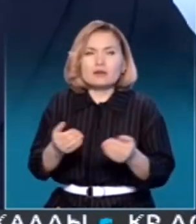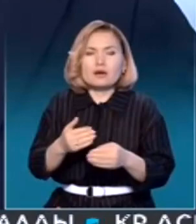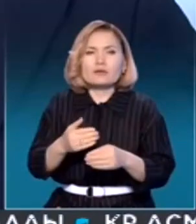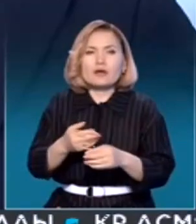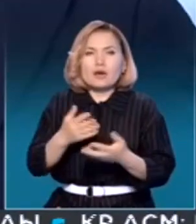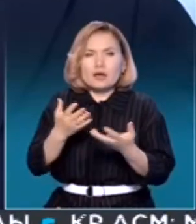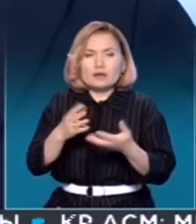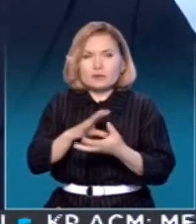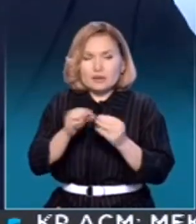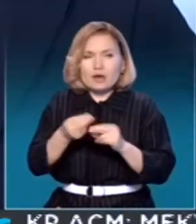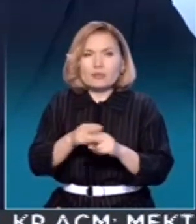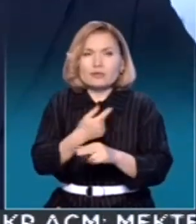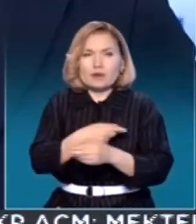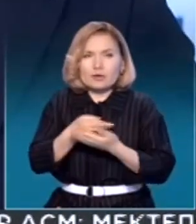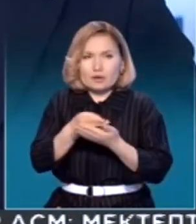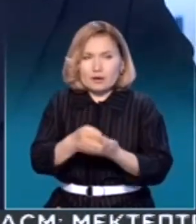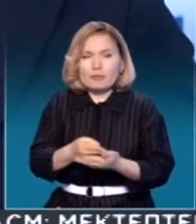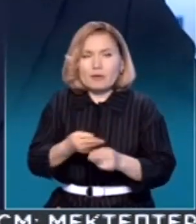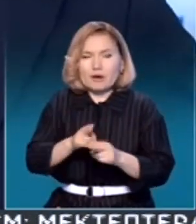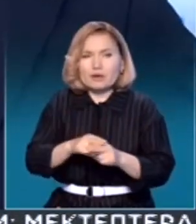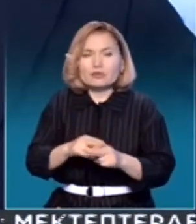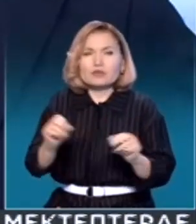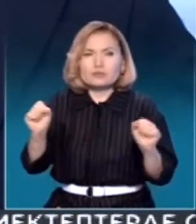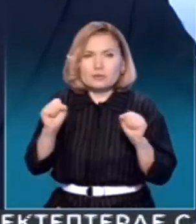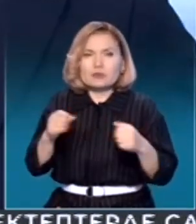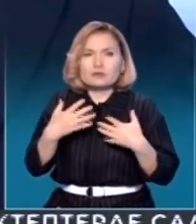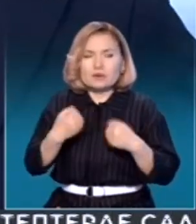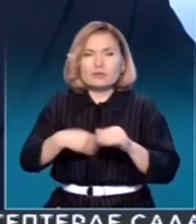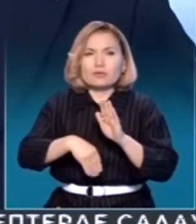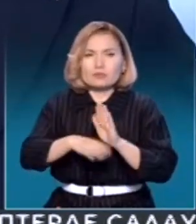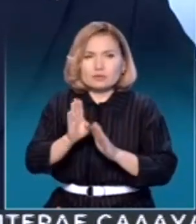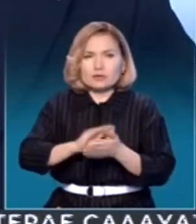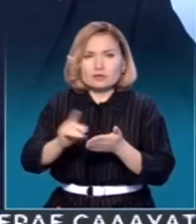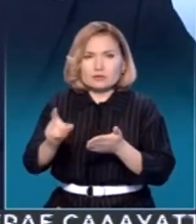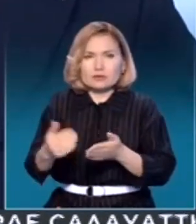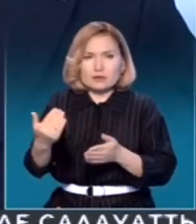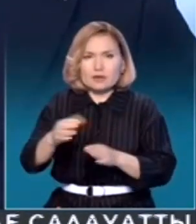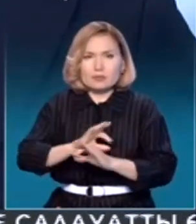бұрын есін жиды деген ақпарат тарады. Толығырақ осы және өзге де жаңалық сәлден соң.